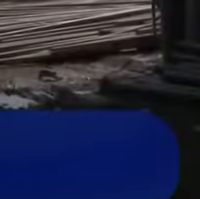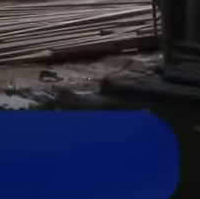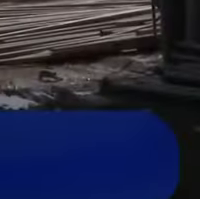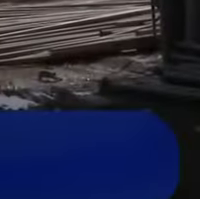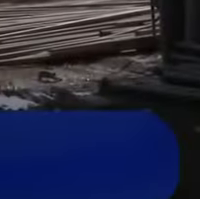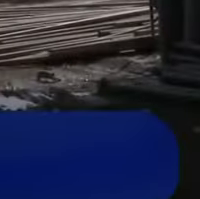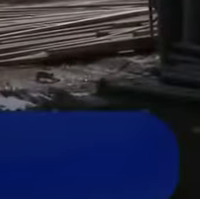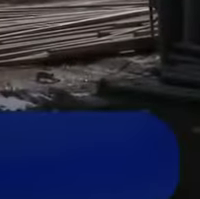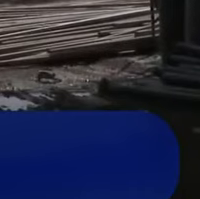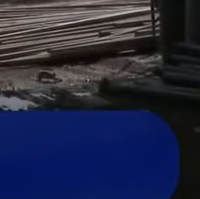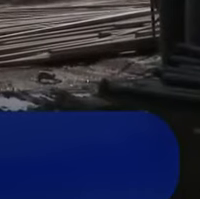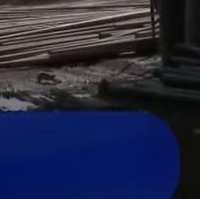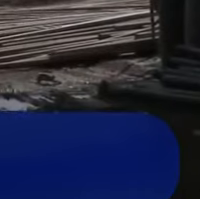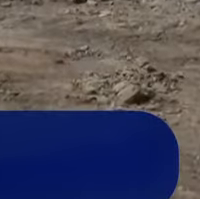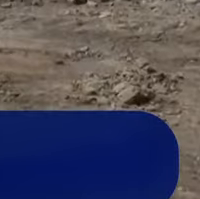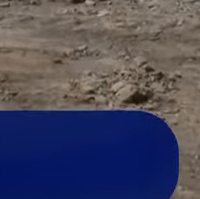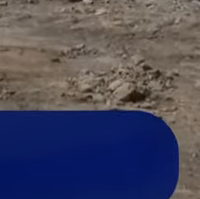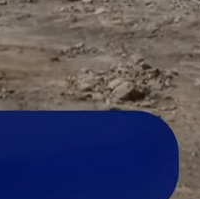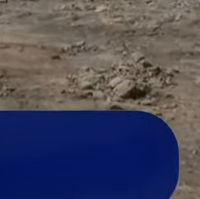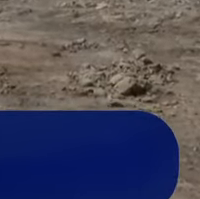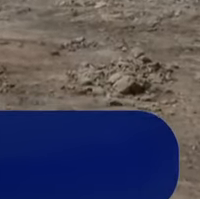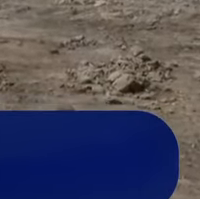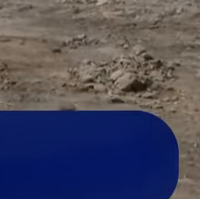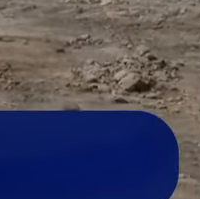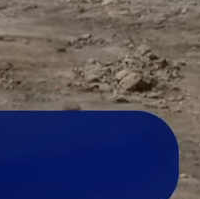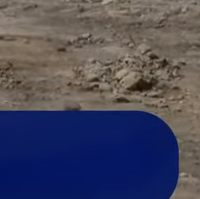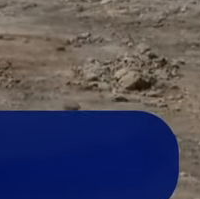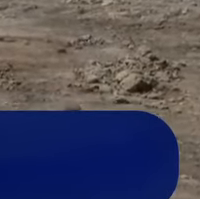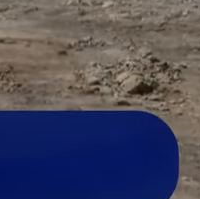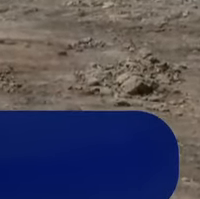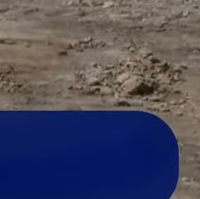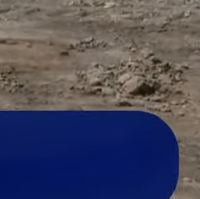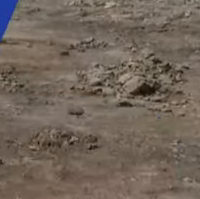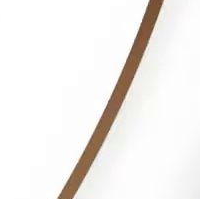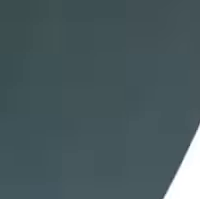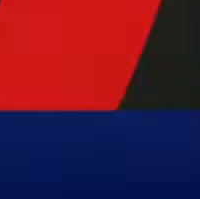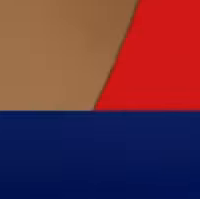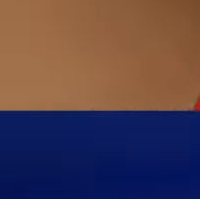Palawan, Pinasilip. Abangan live!